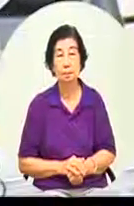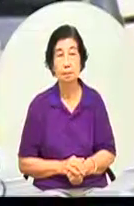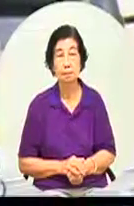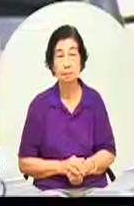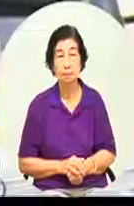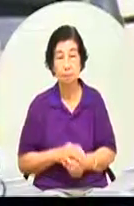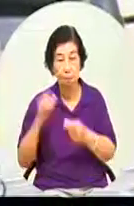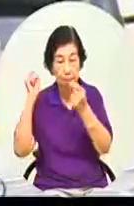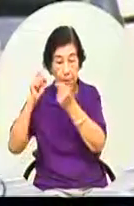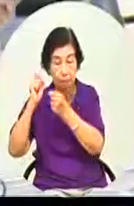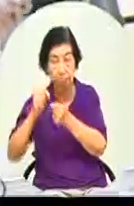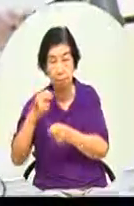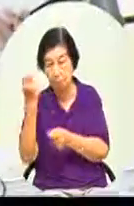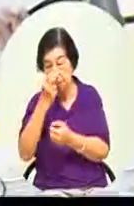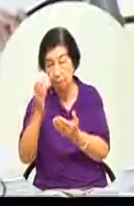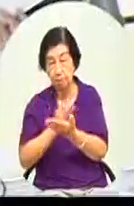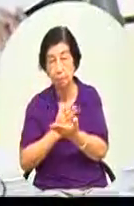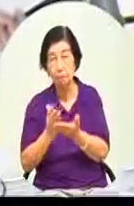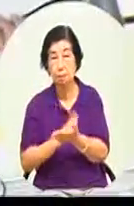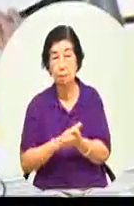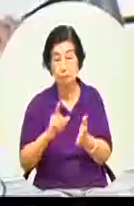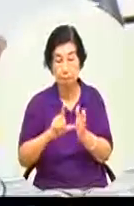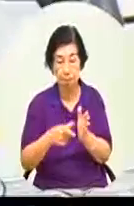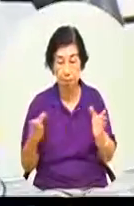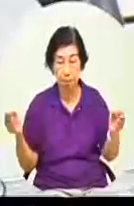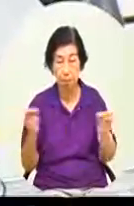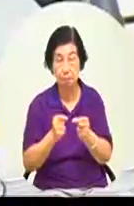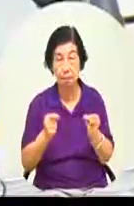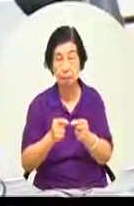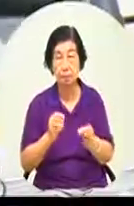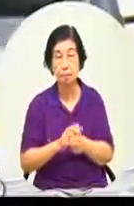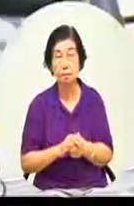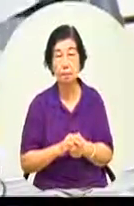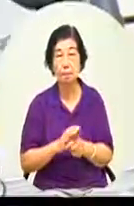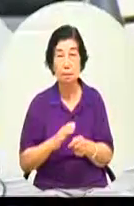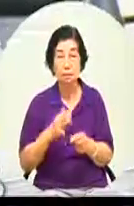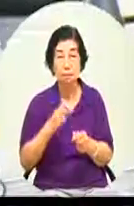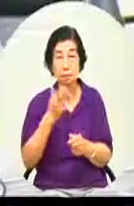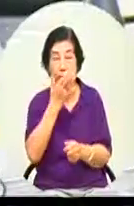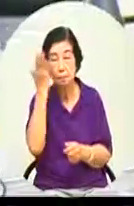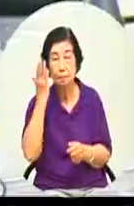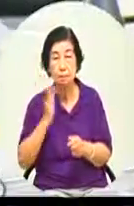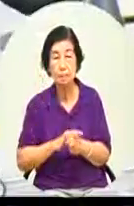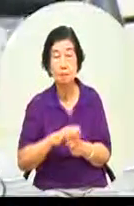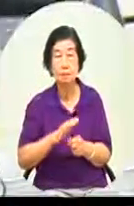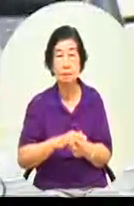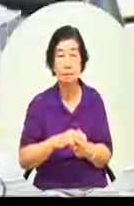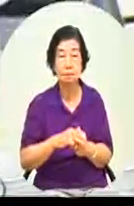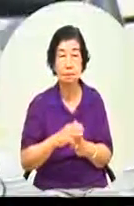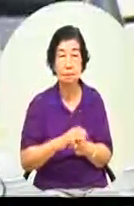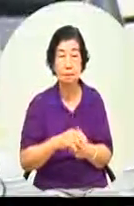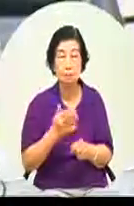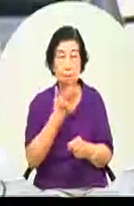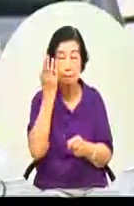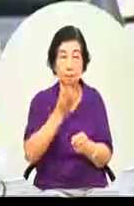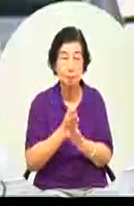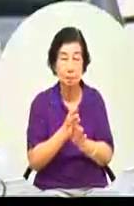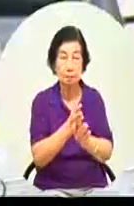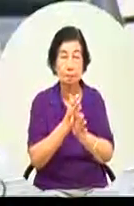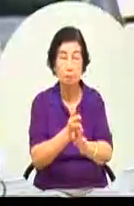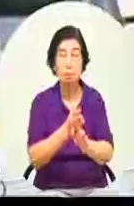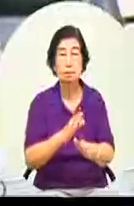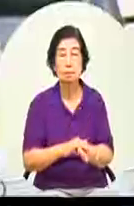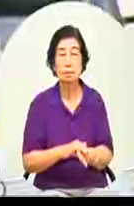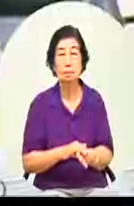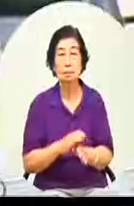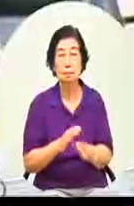过说我们的这短期之内我们的旅行业者包括我们的游览车业者有多少即将面临到